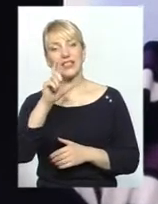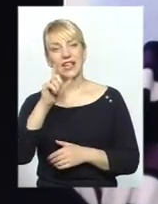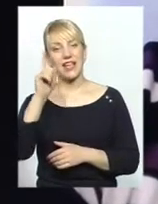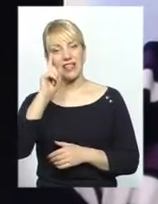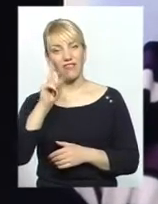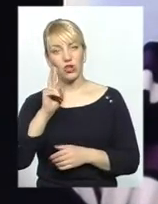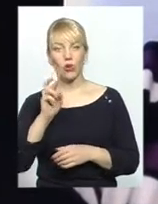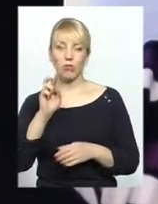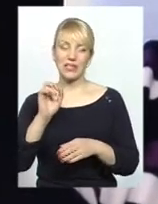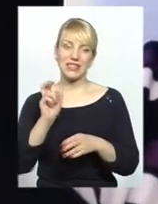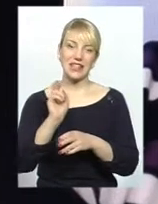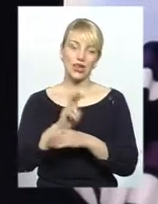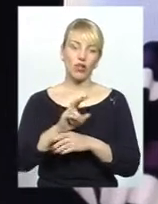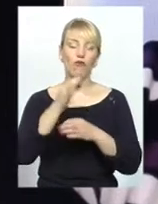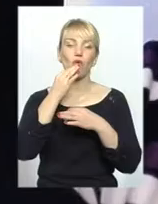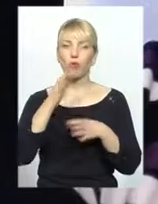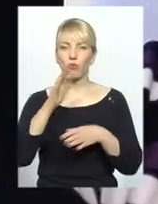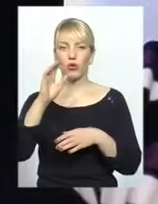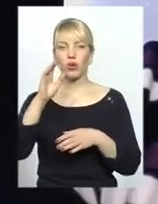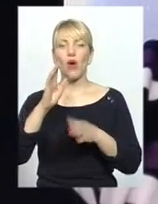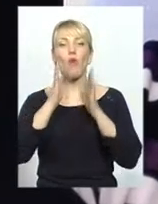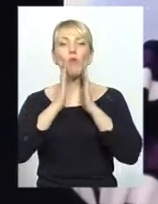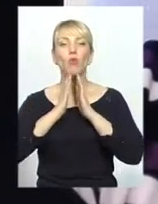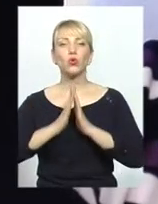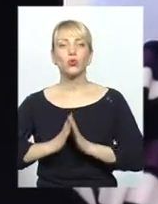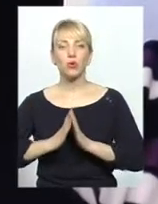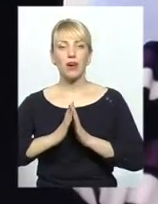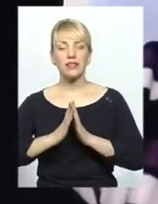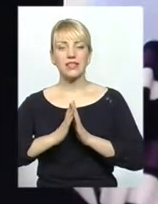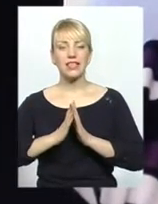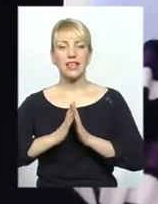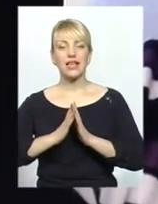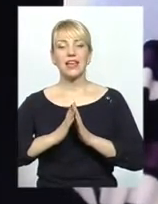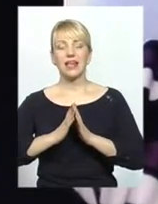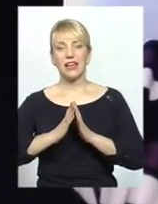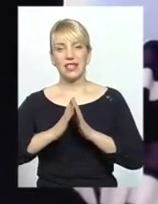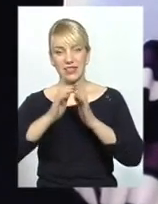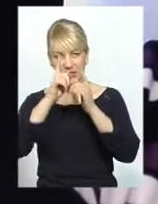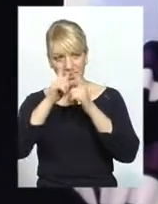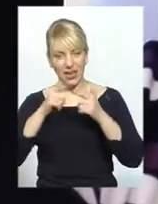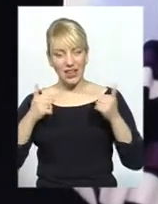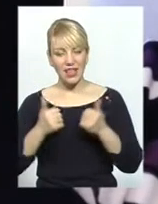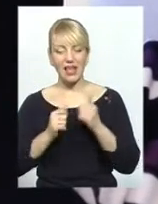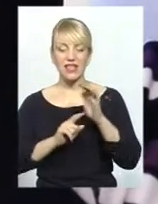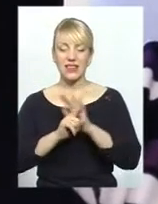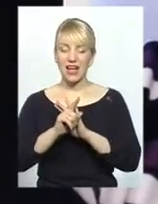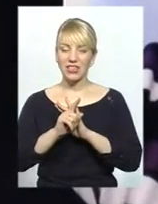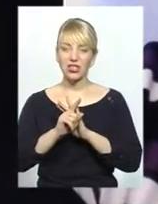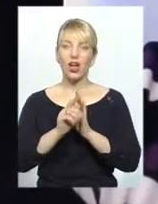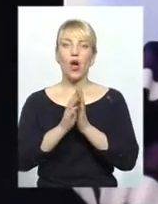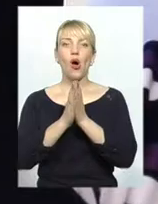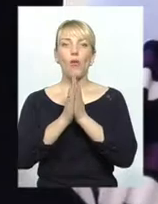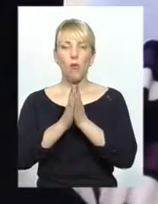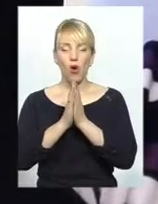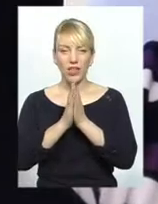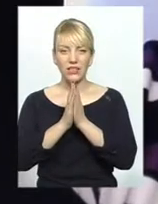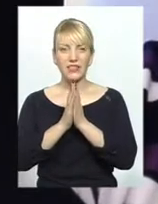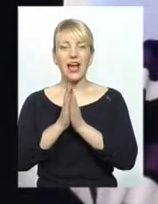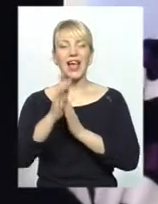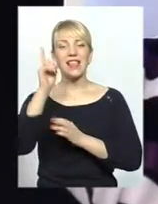любой мусульманской стране, который бы зашел в мечеть и начал молиться еврейскому Богу вот на глазах у